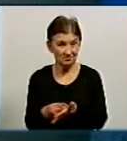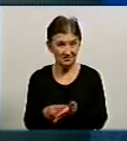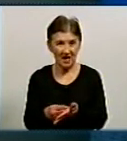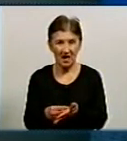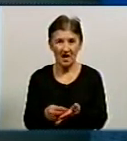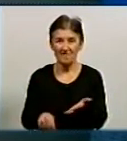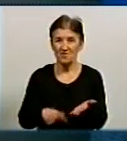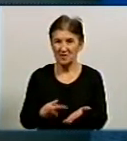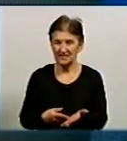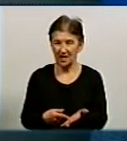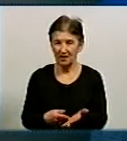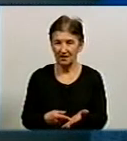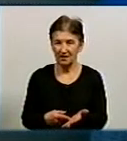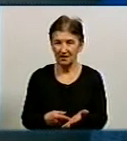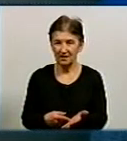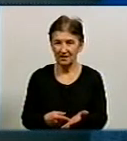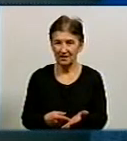міста, значить